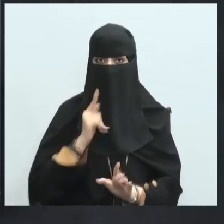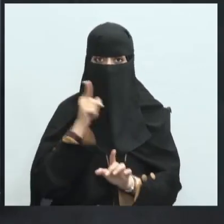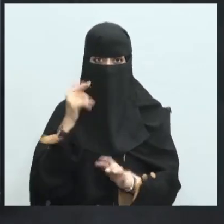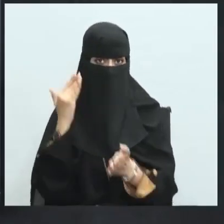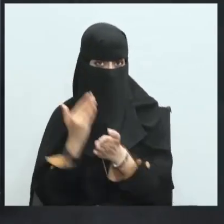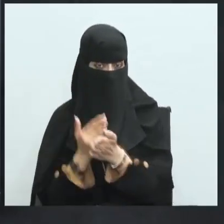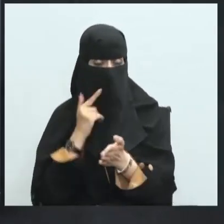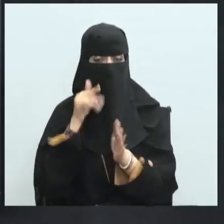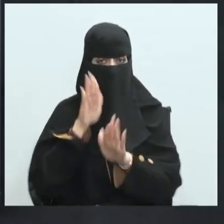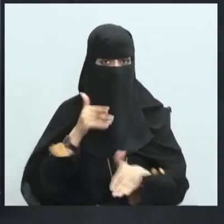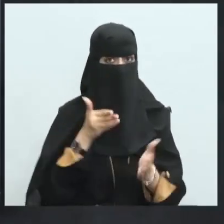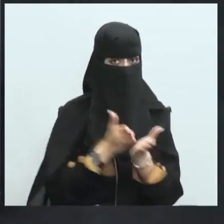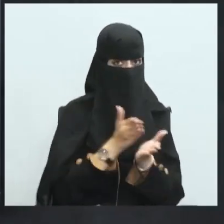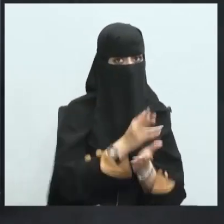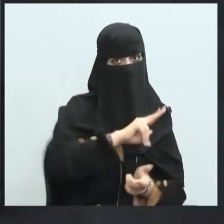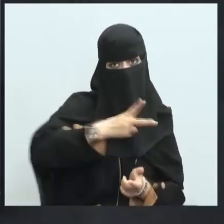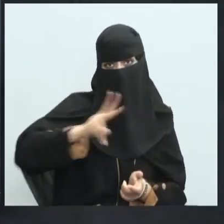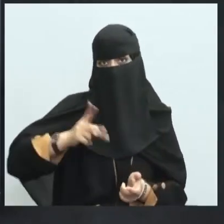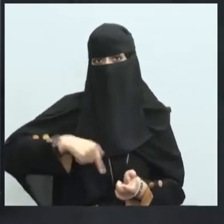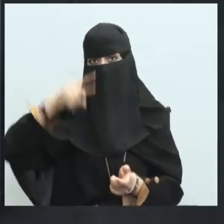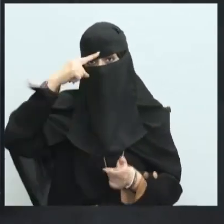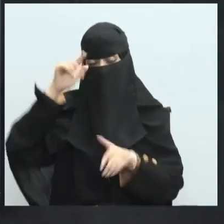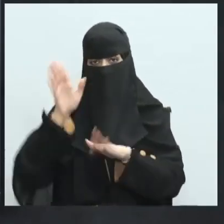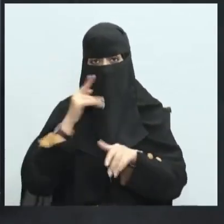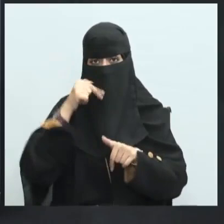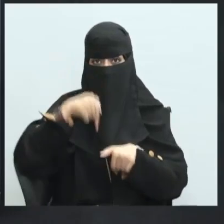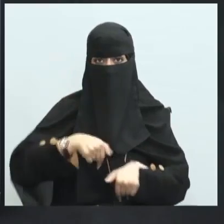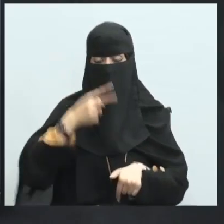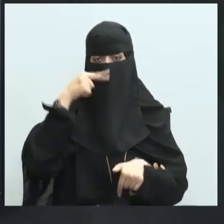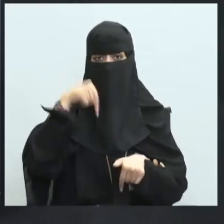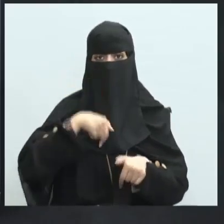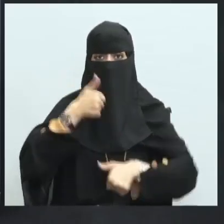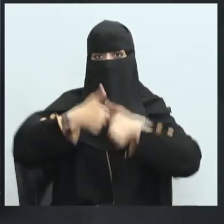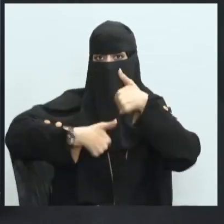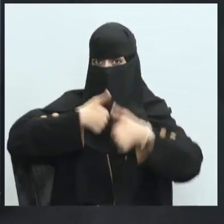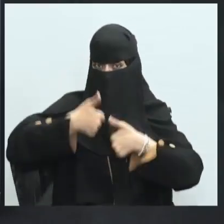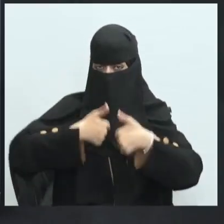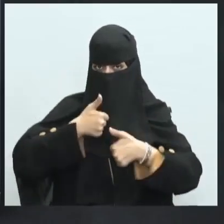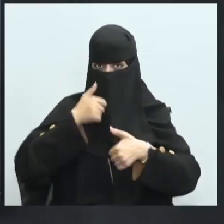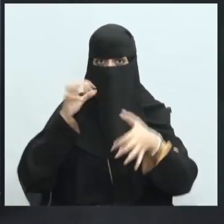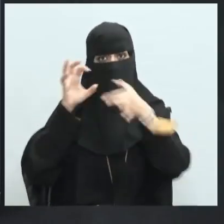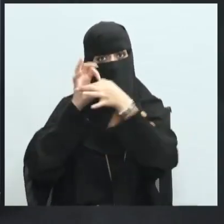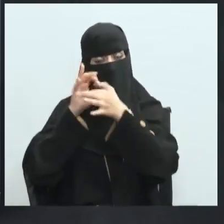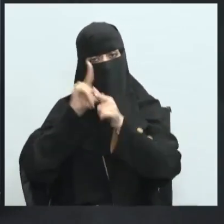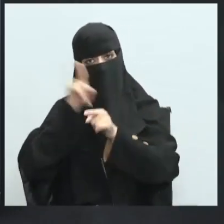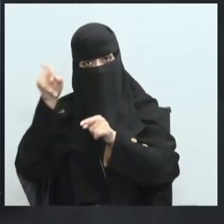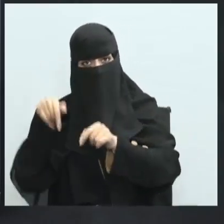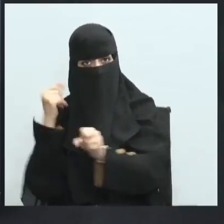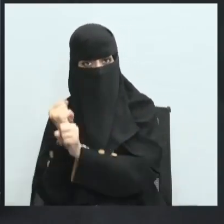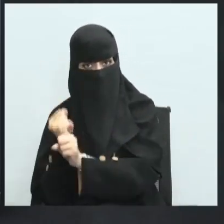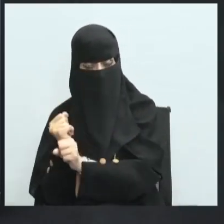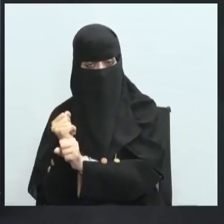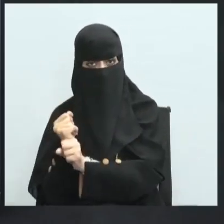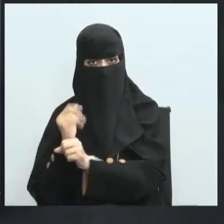هنالك طرق متعدده من الامثله على تلك الرخصه ان يكون هنالك اختبار مرتبط بتلك المهنه